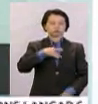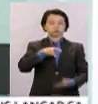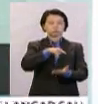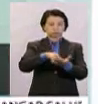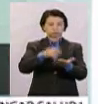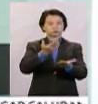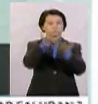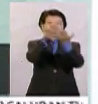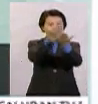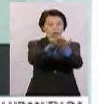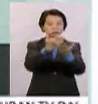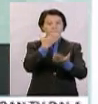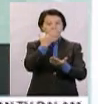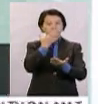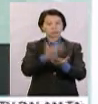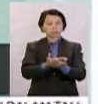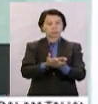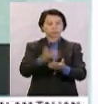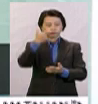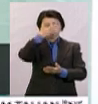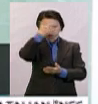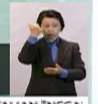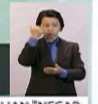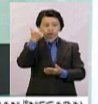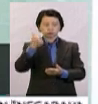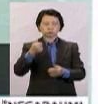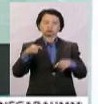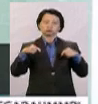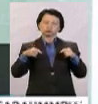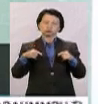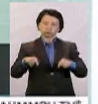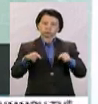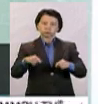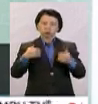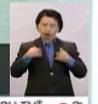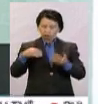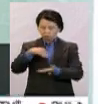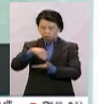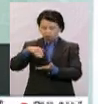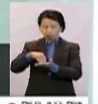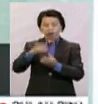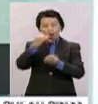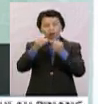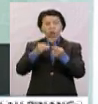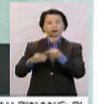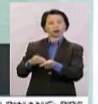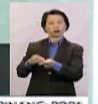yang baik ini, sebab apa? Dengan ada pusat bekalan makanan ini, kami